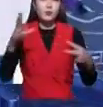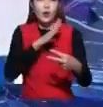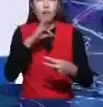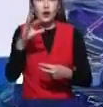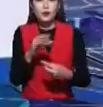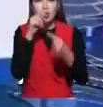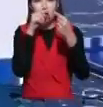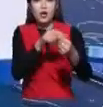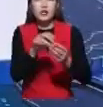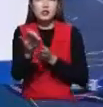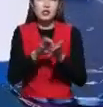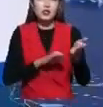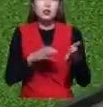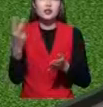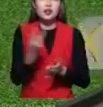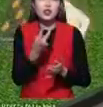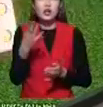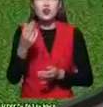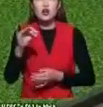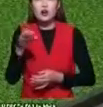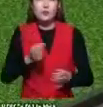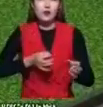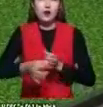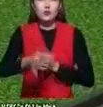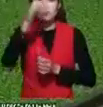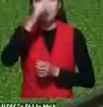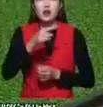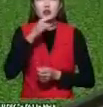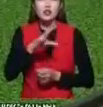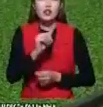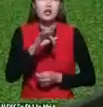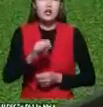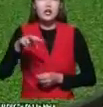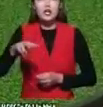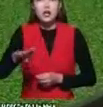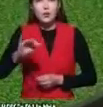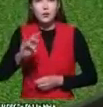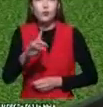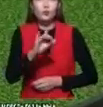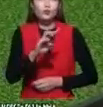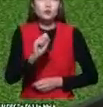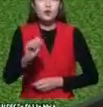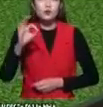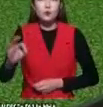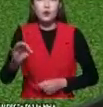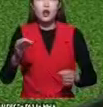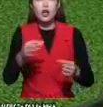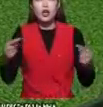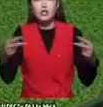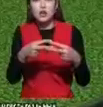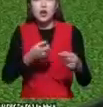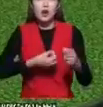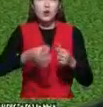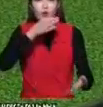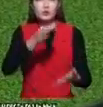Алайда қарсыластар бірден 2-ші шайбаны соқты. Қазақстан Кирилл Ляпунов пен Руслан Оспановтың әл соққыларымен жауап